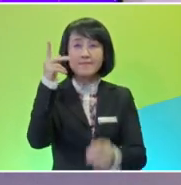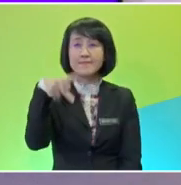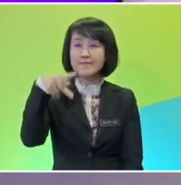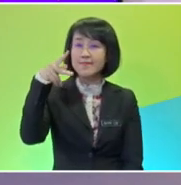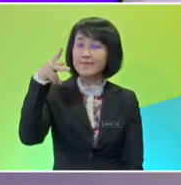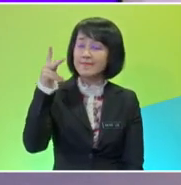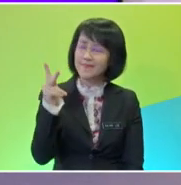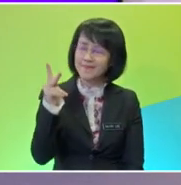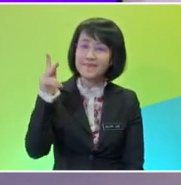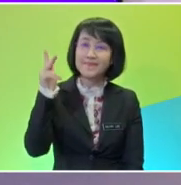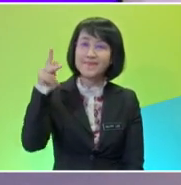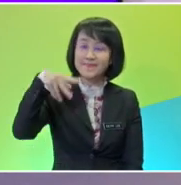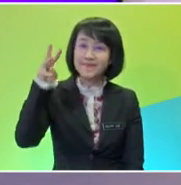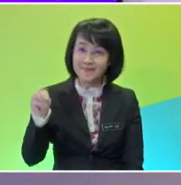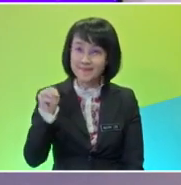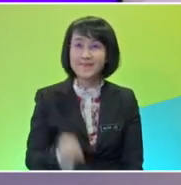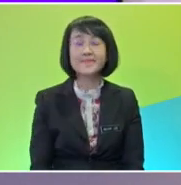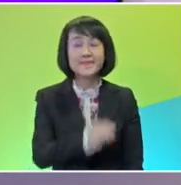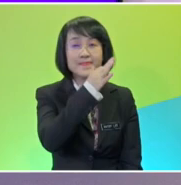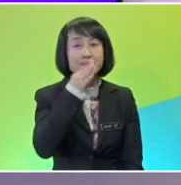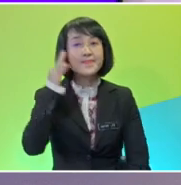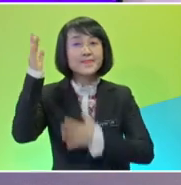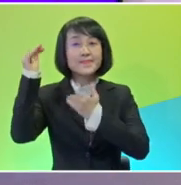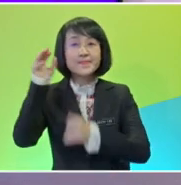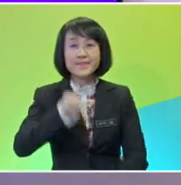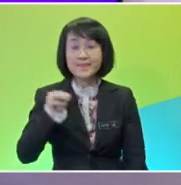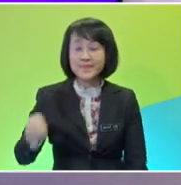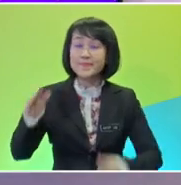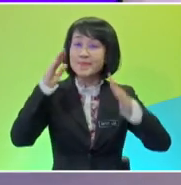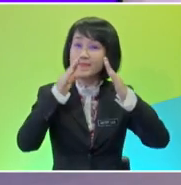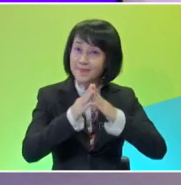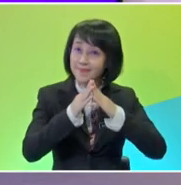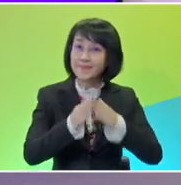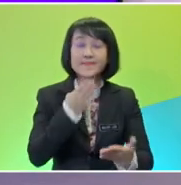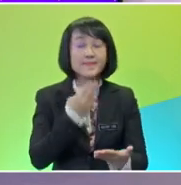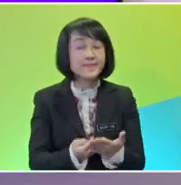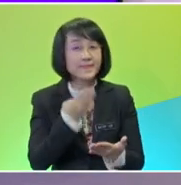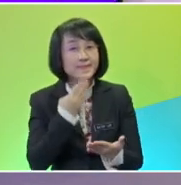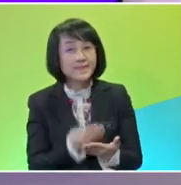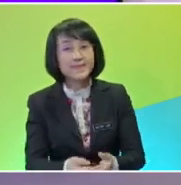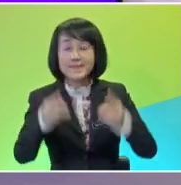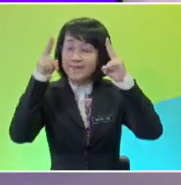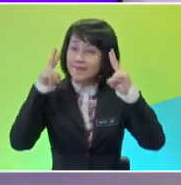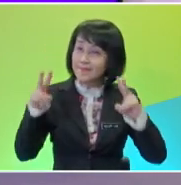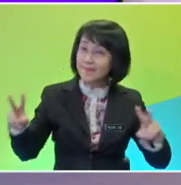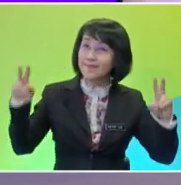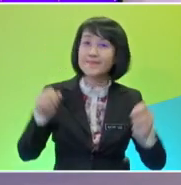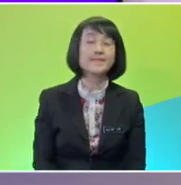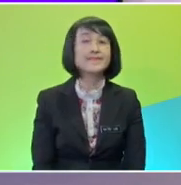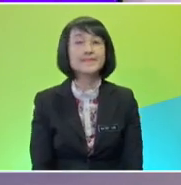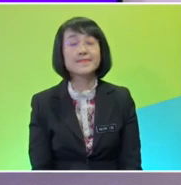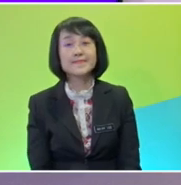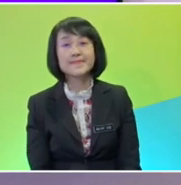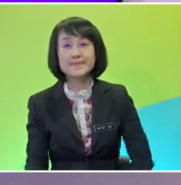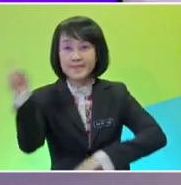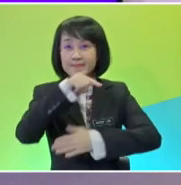bersama dengan adik-adik aku diharapkan baik-baik tenang hari